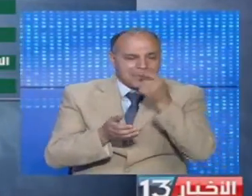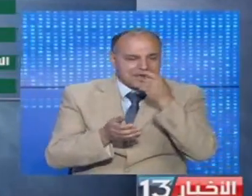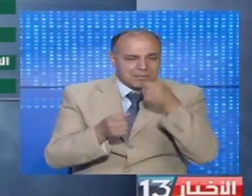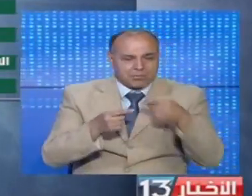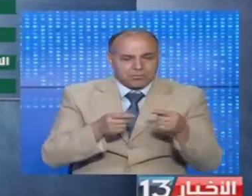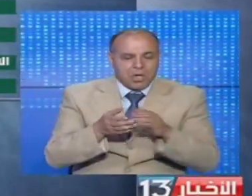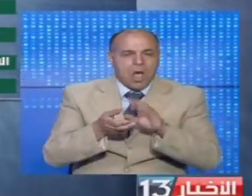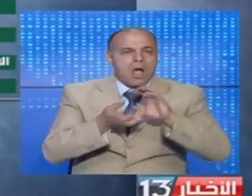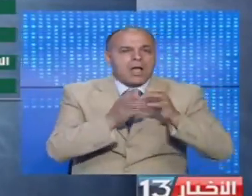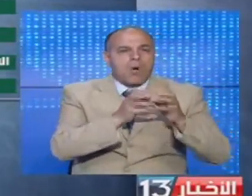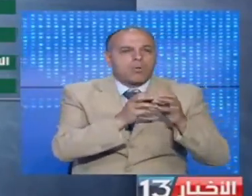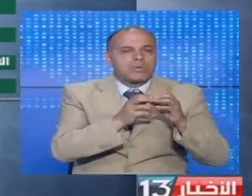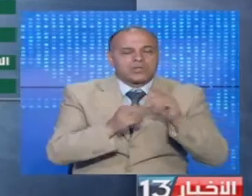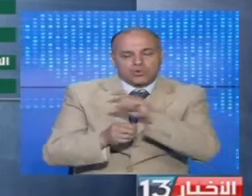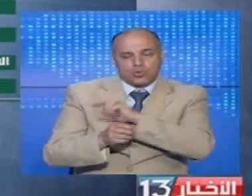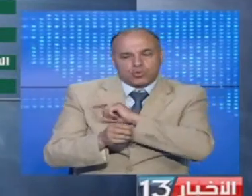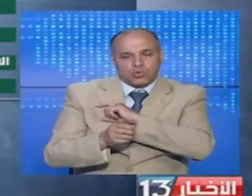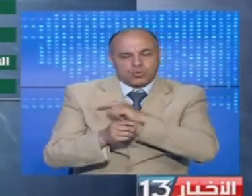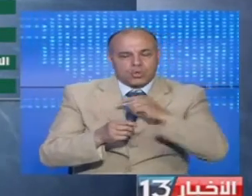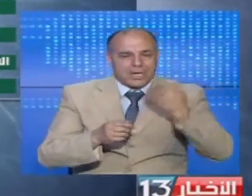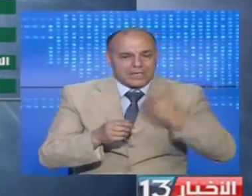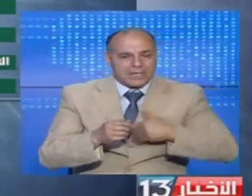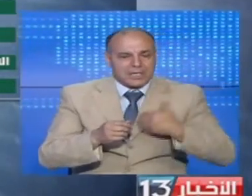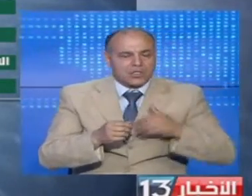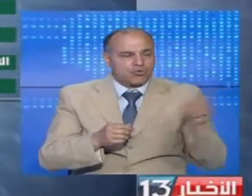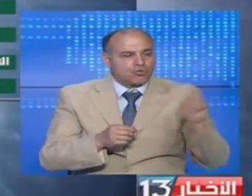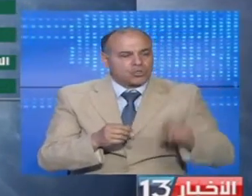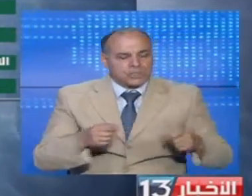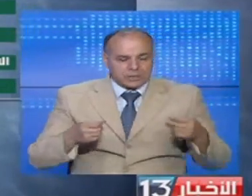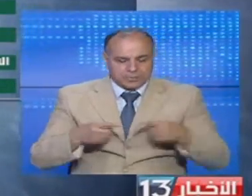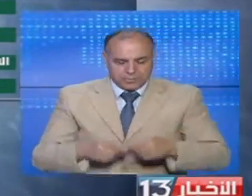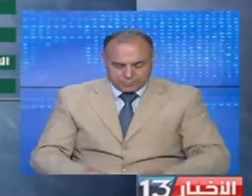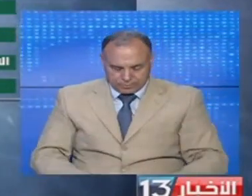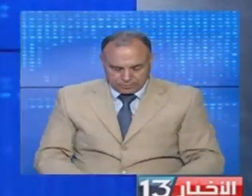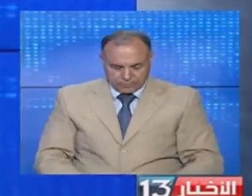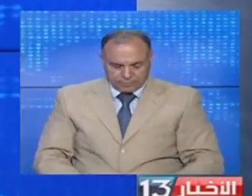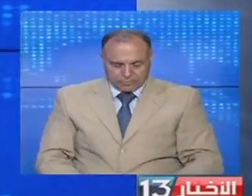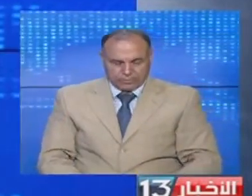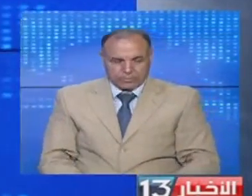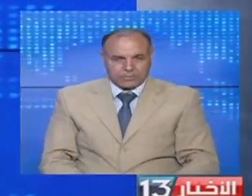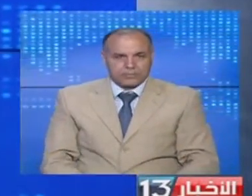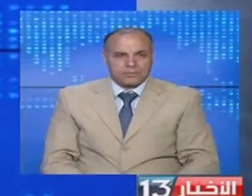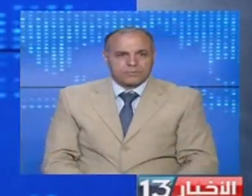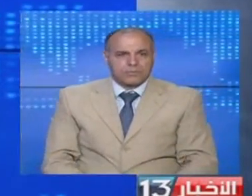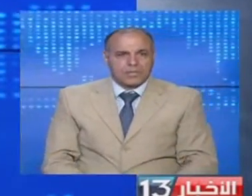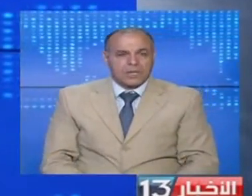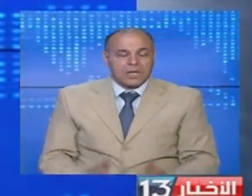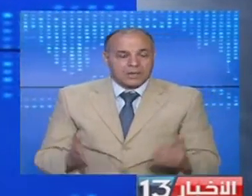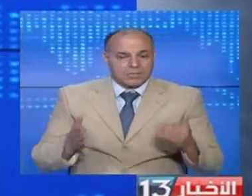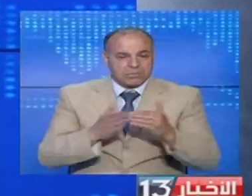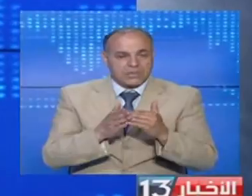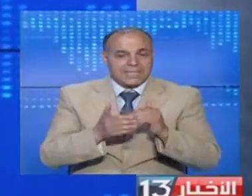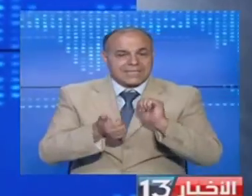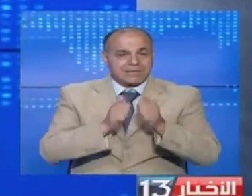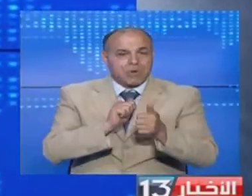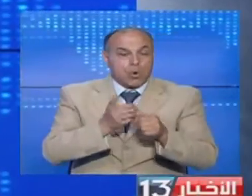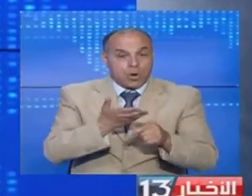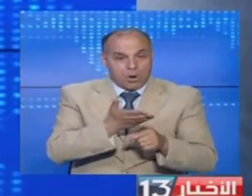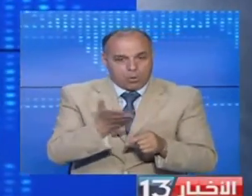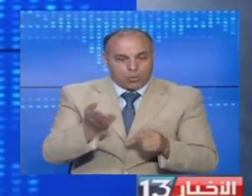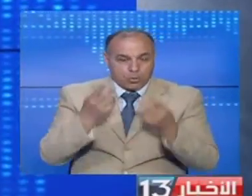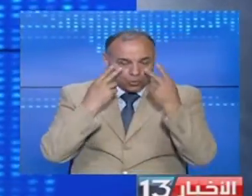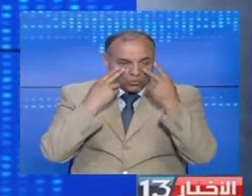يلاقي كوكب جويه انجليزيه و بالرياضه نصل الى ختام النشره